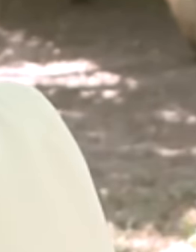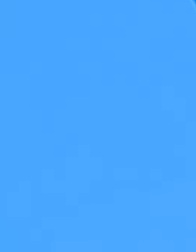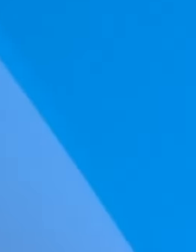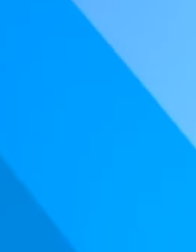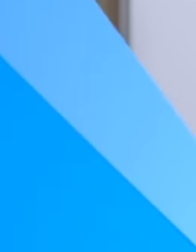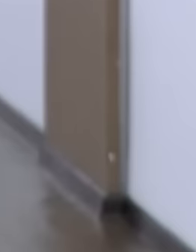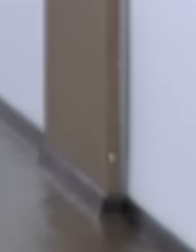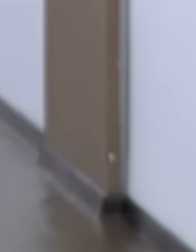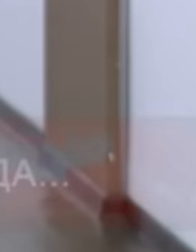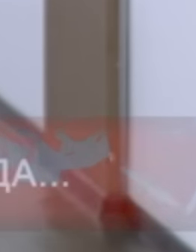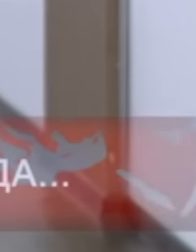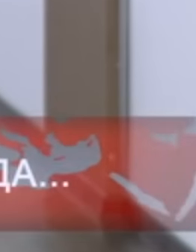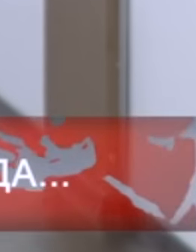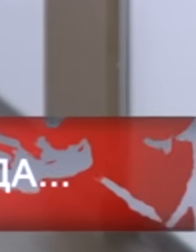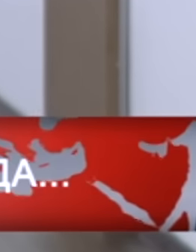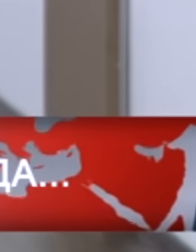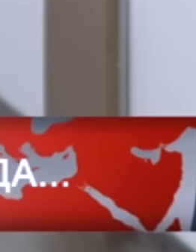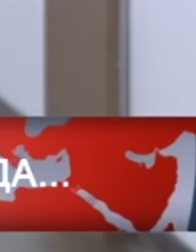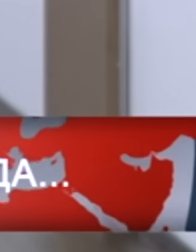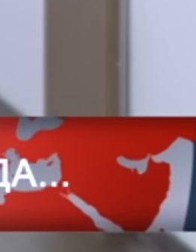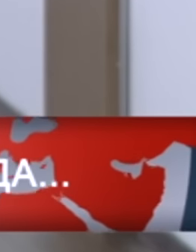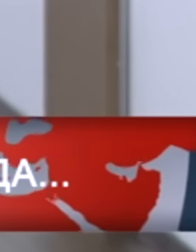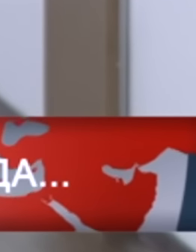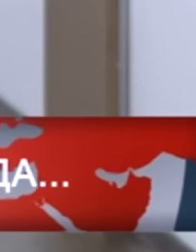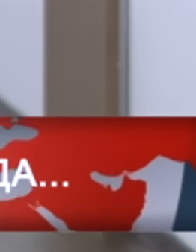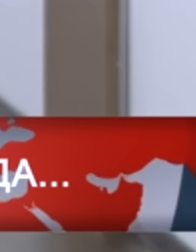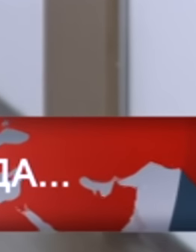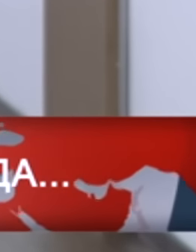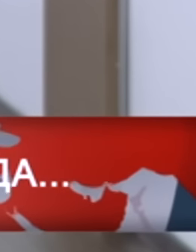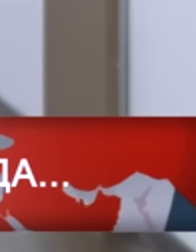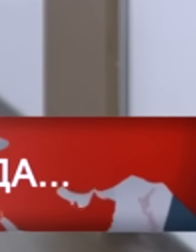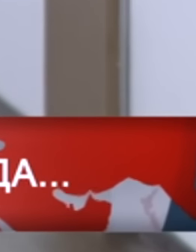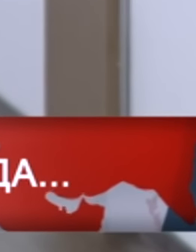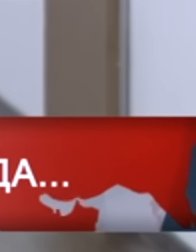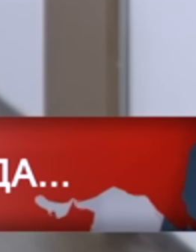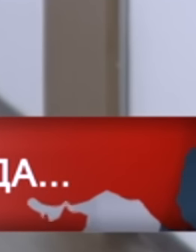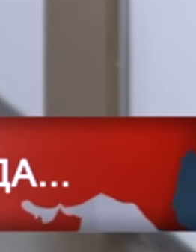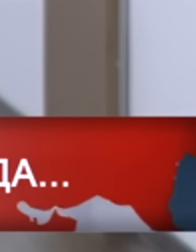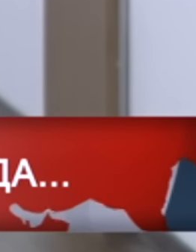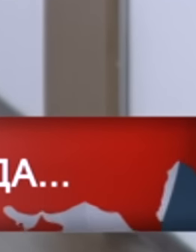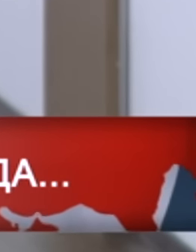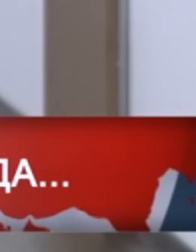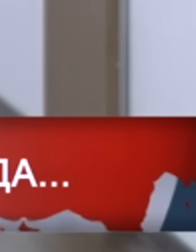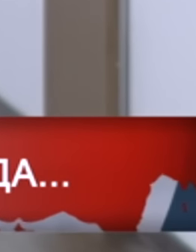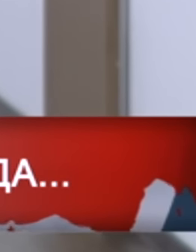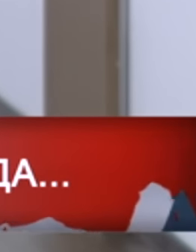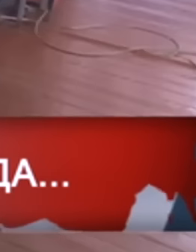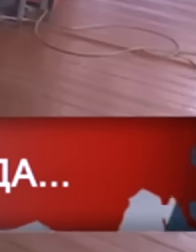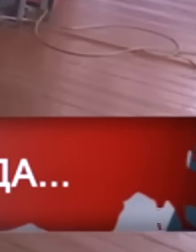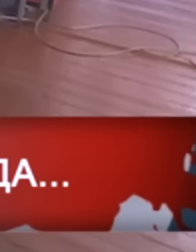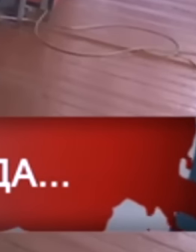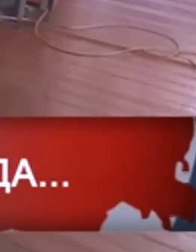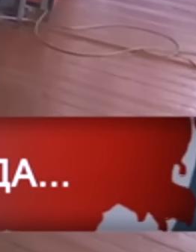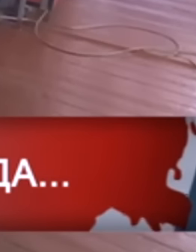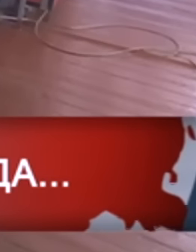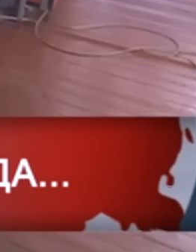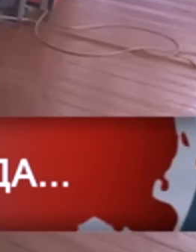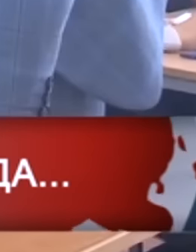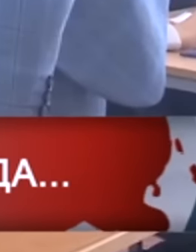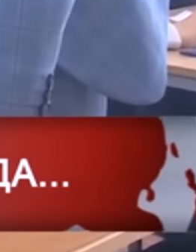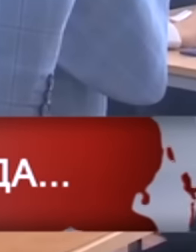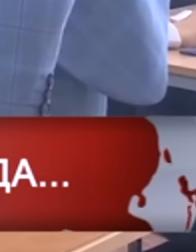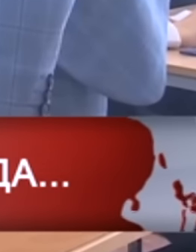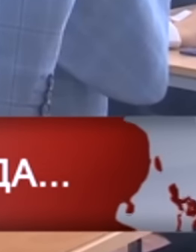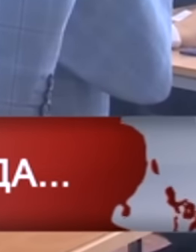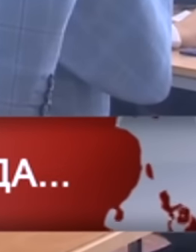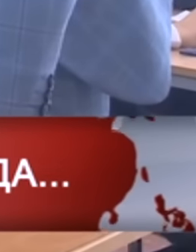отырмыз. Қазақстанның 52% оқушысы үшінші деңгейдегі тапсырмаларды орындай алмаған. Оқушылардың білім